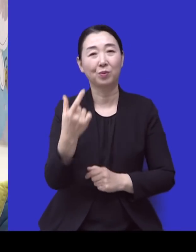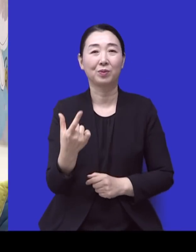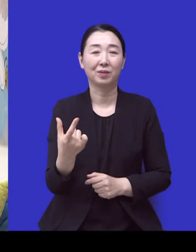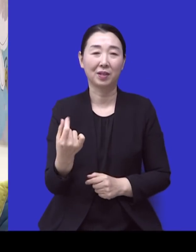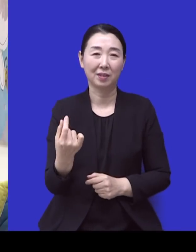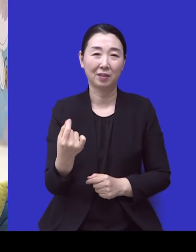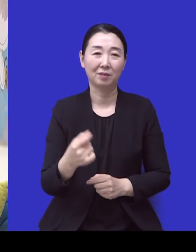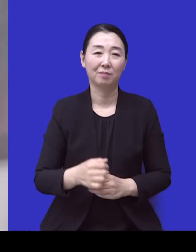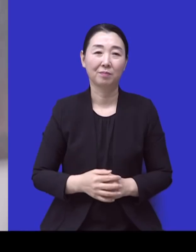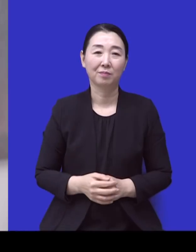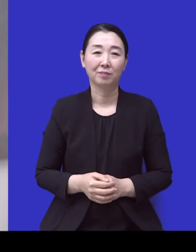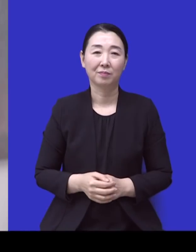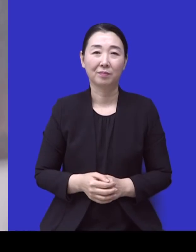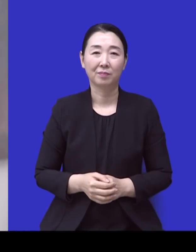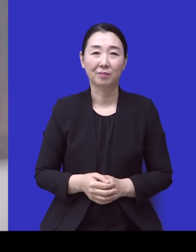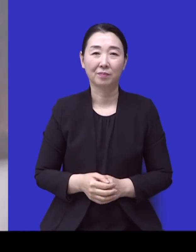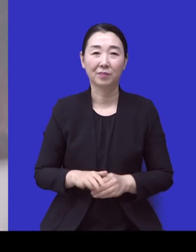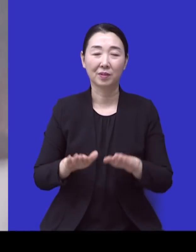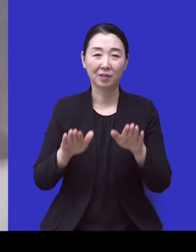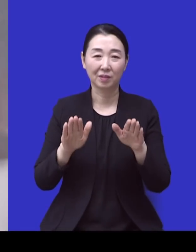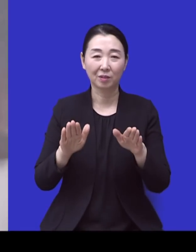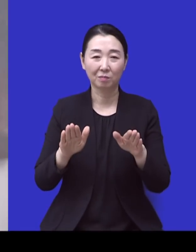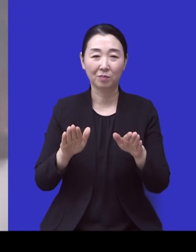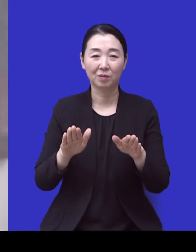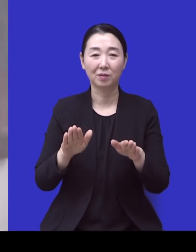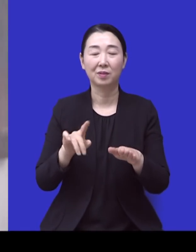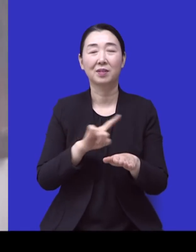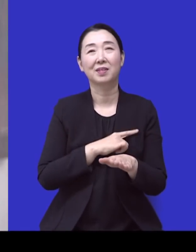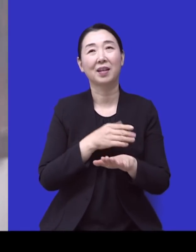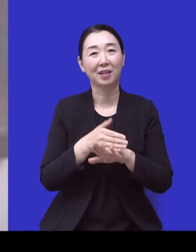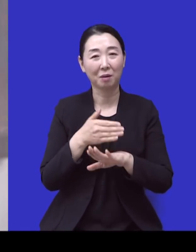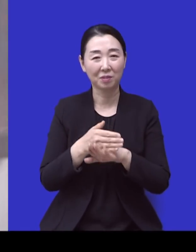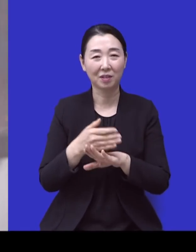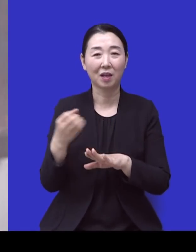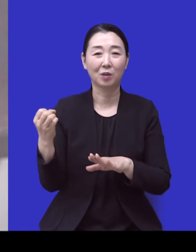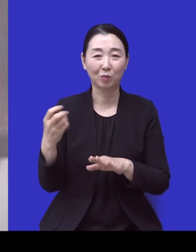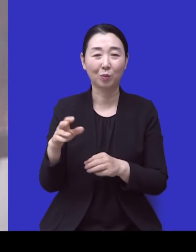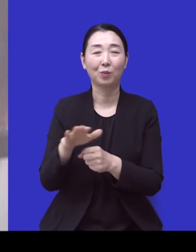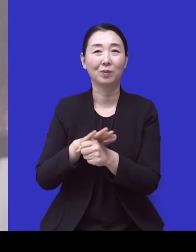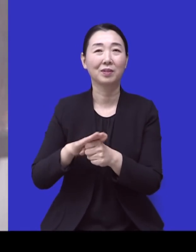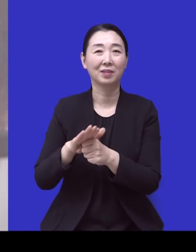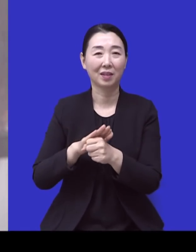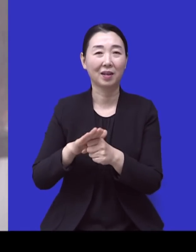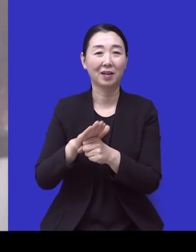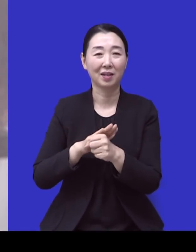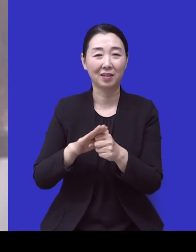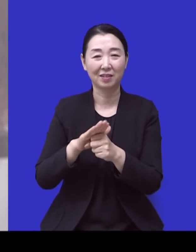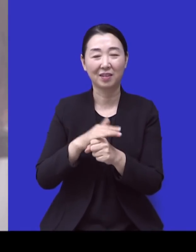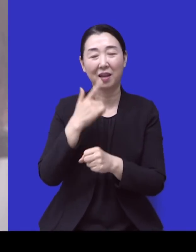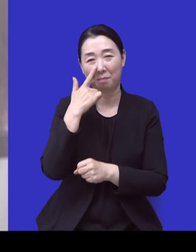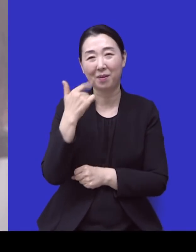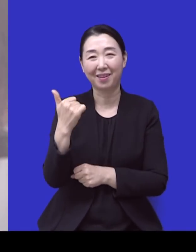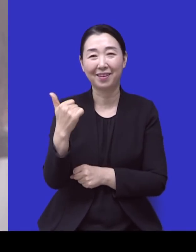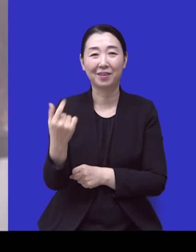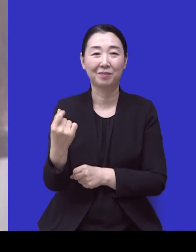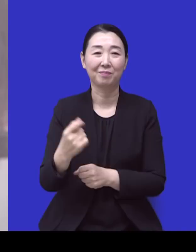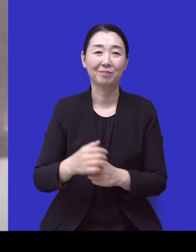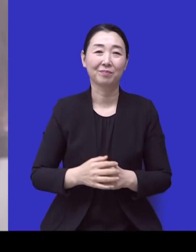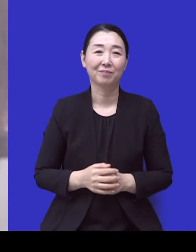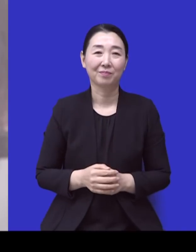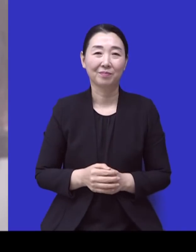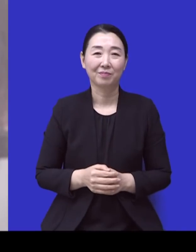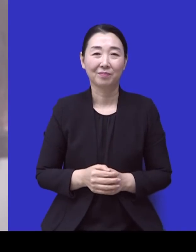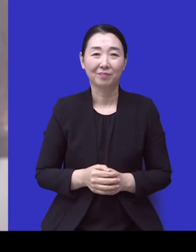생각이 들어가지고 이제는 진짜 제일 감사하고 너무너무 사랑하는 그런 존재인 것 같아요. 그럼요. 그